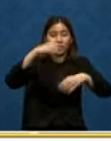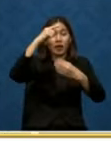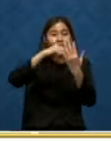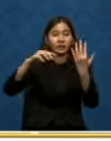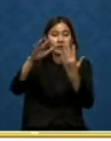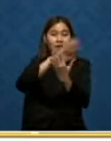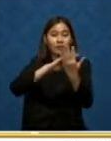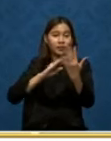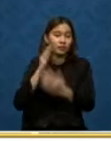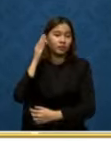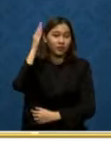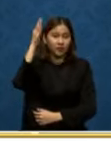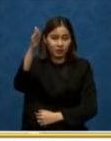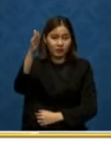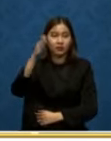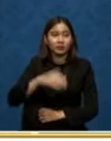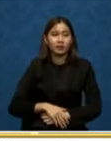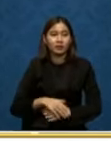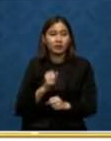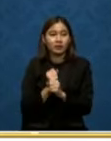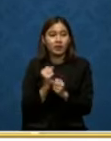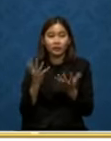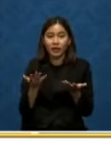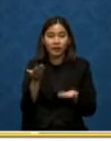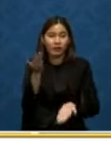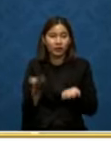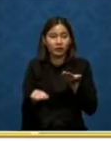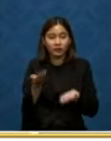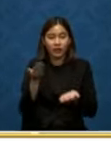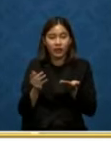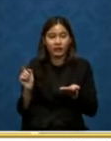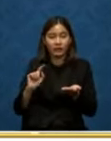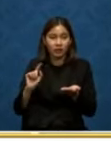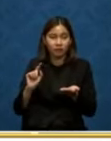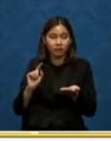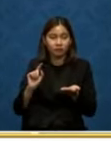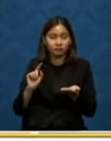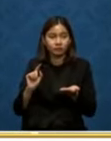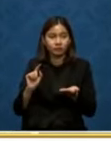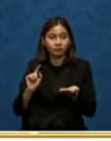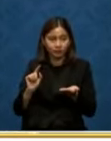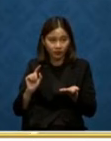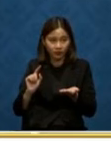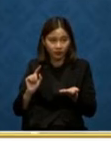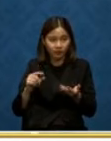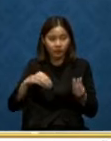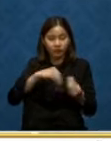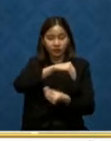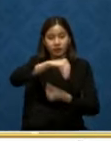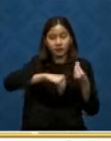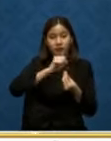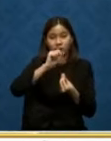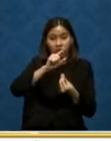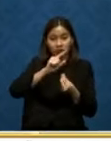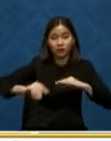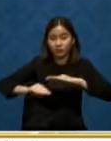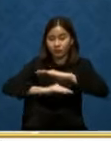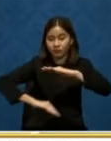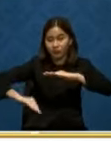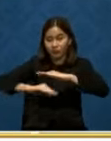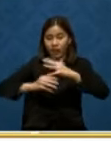ต่อไปข้างหน้าทำอย่างไรก็แล้วแต่ให้ภาคเศรษฐกิจของรากหญ้า